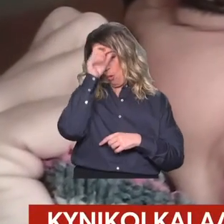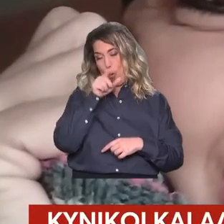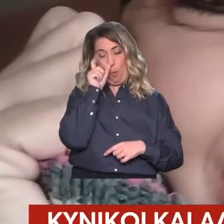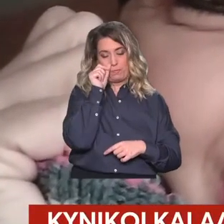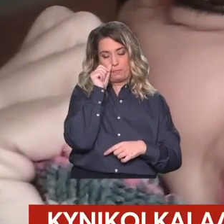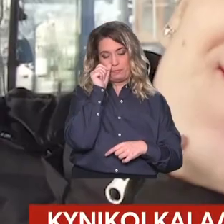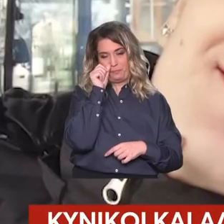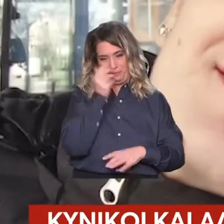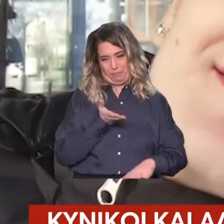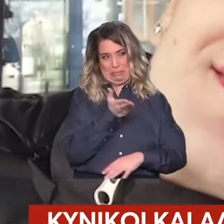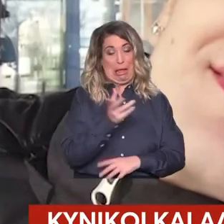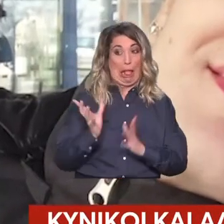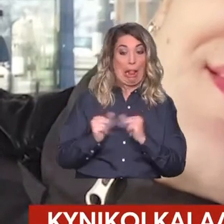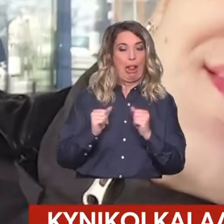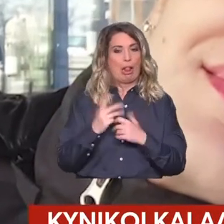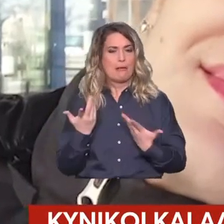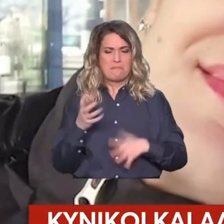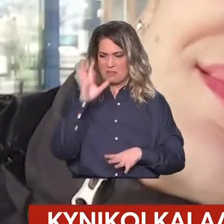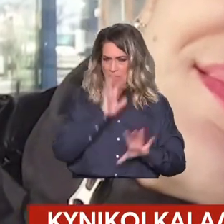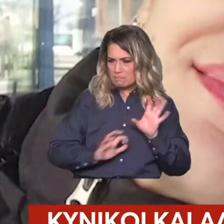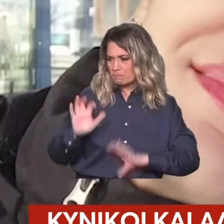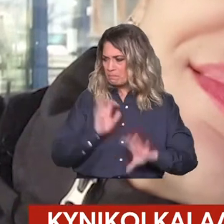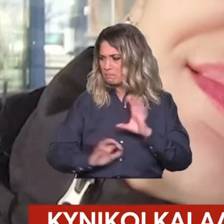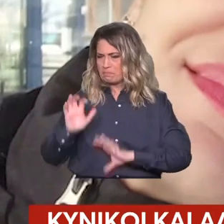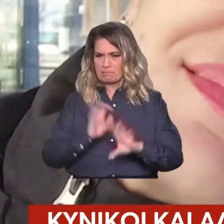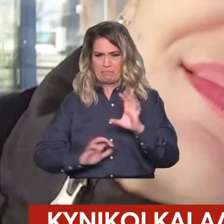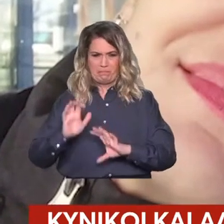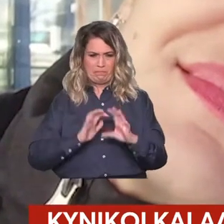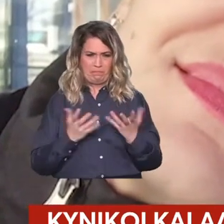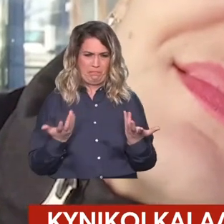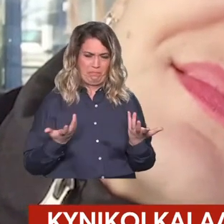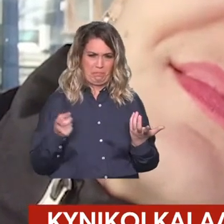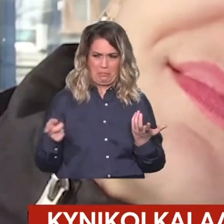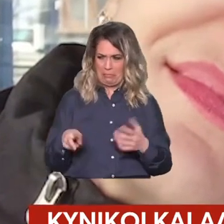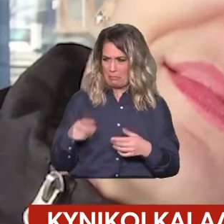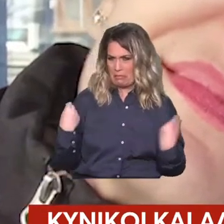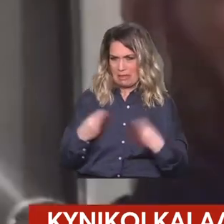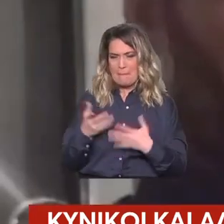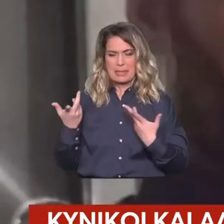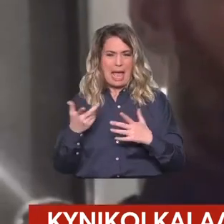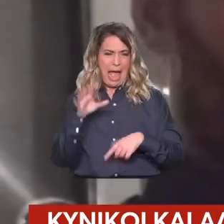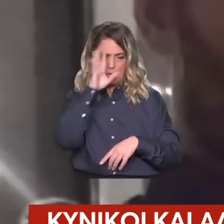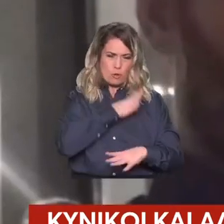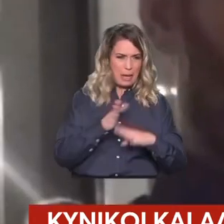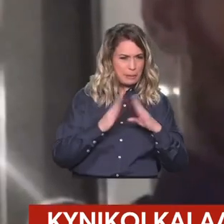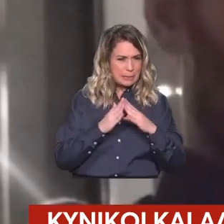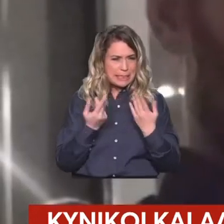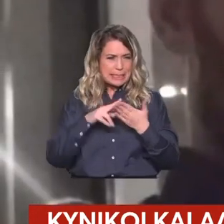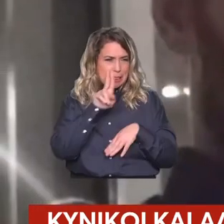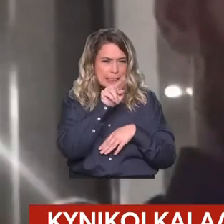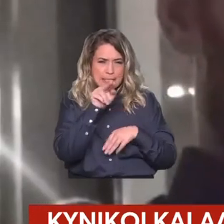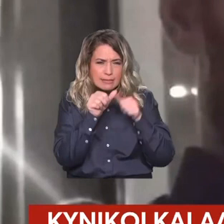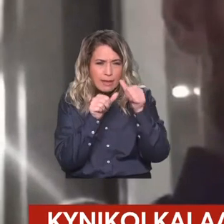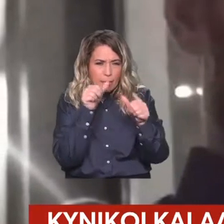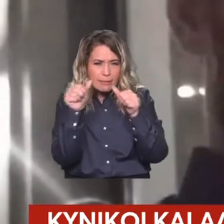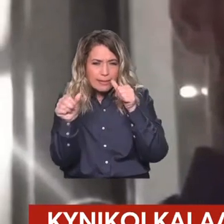στρώματος που είχαν πετάξει, το γενετικό υλικό της 41χρονης σε μία κουβέρτα, σε συνδυασμό με τα αποτυπώματα που βρέθηκαν στο διαμέρισμα, μετέτρεψαν τις